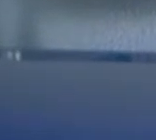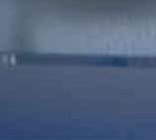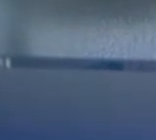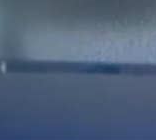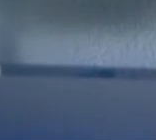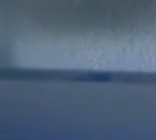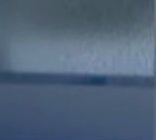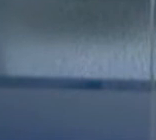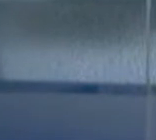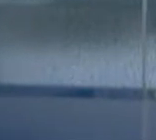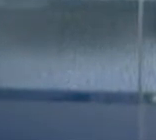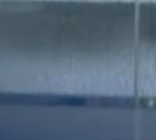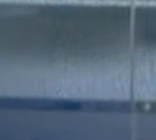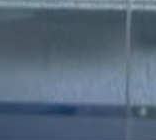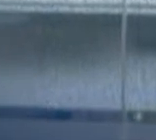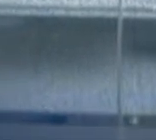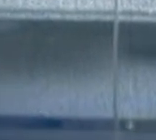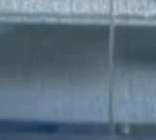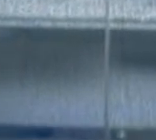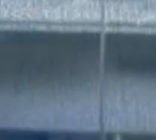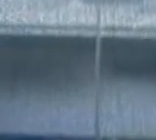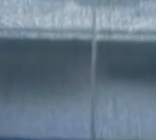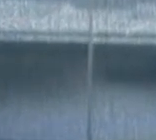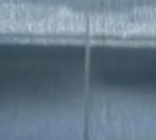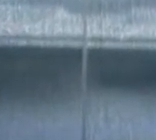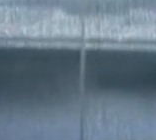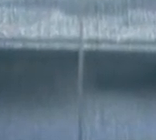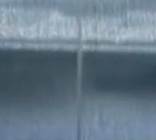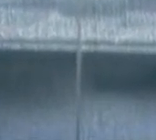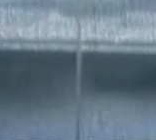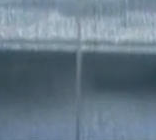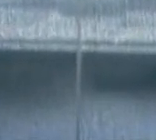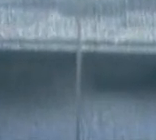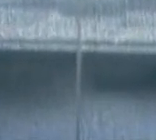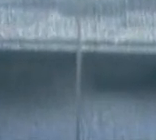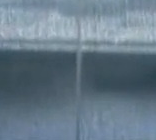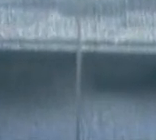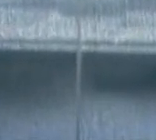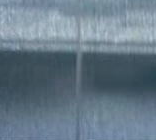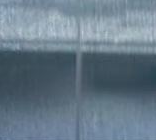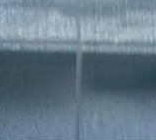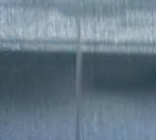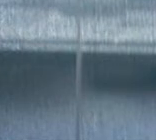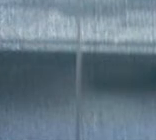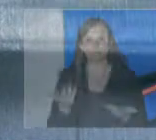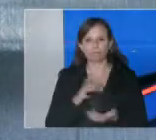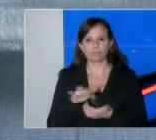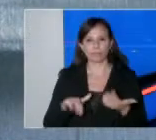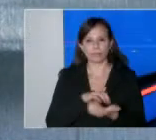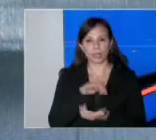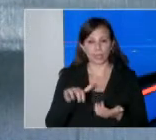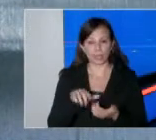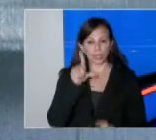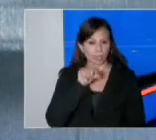טוב לכם, הנה אנחנו כאן עם ציוצי ערב, עם כל מה שחם ברשתות החברתיות, ונתחיל עם מה שאולי הכי מסעיר את הפוליטיקאים,